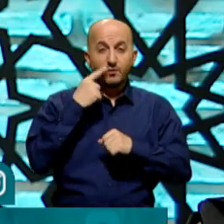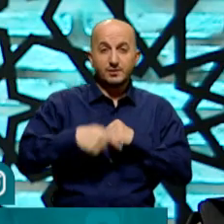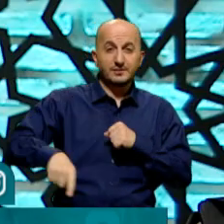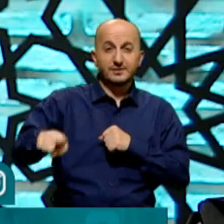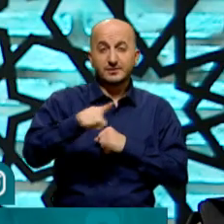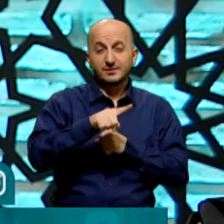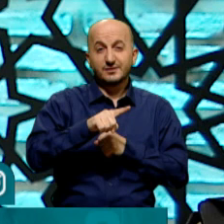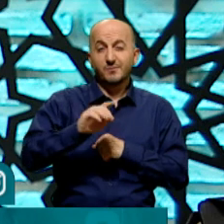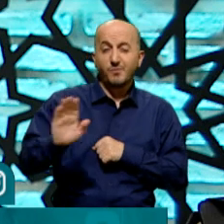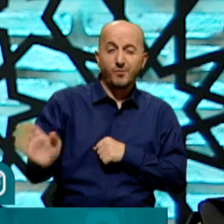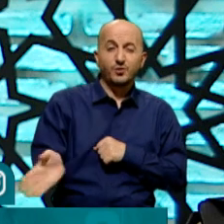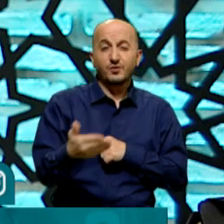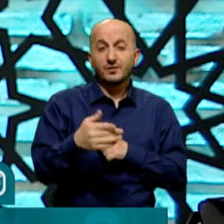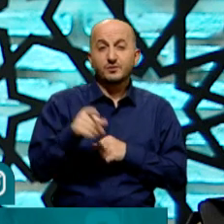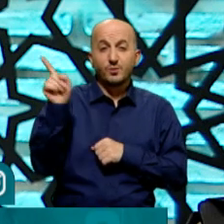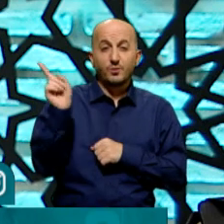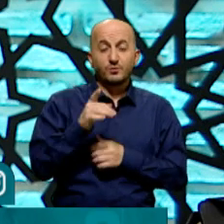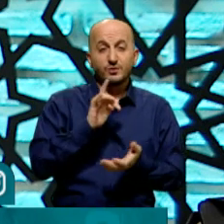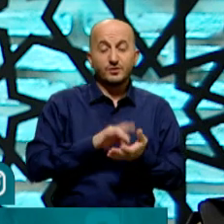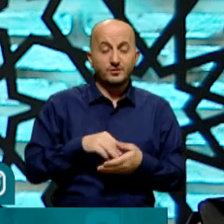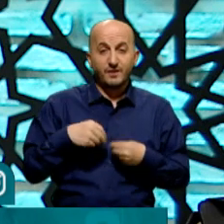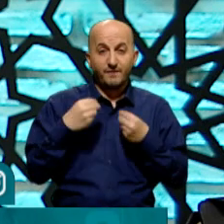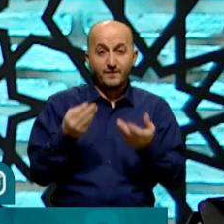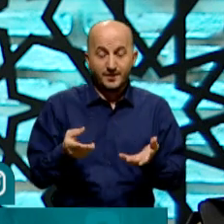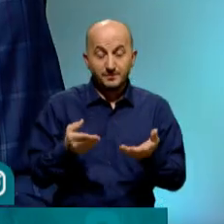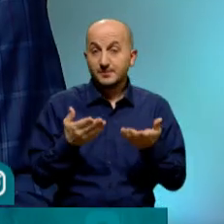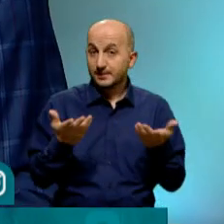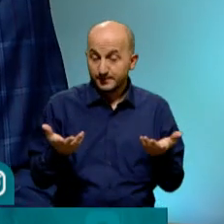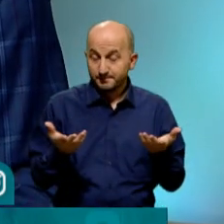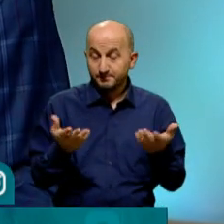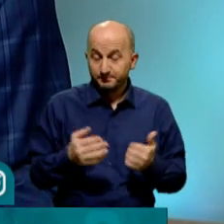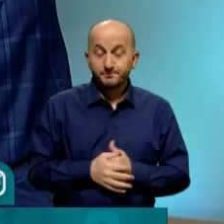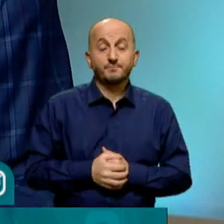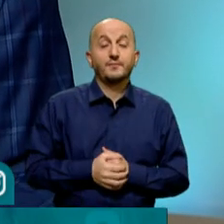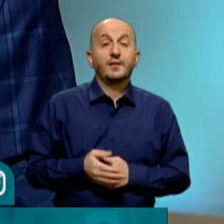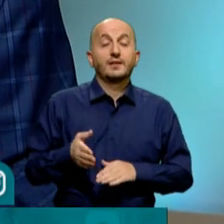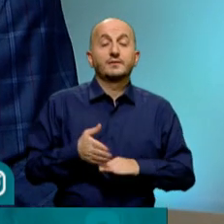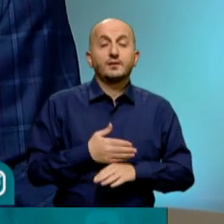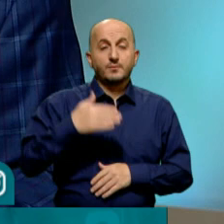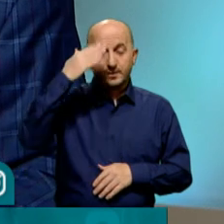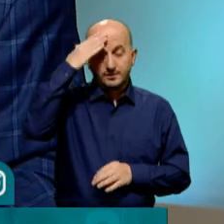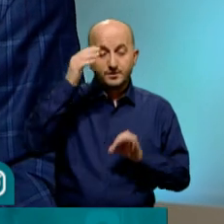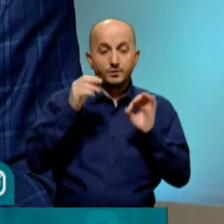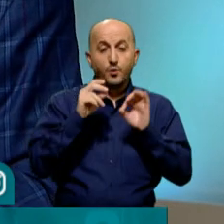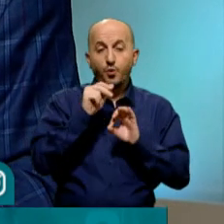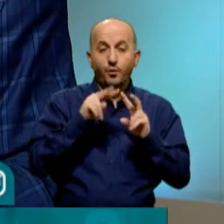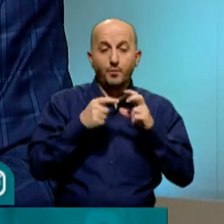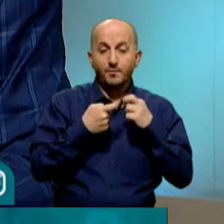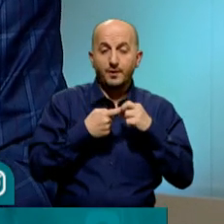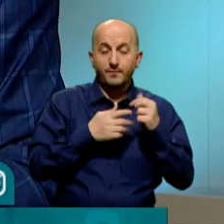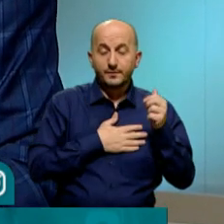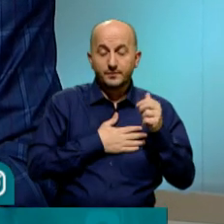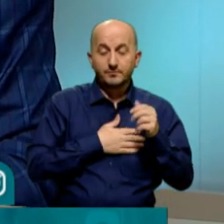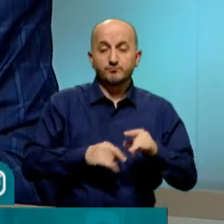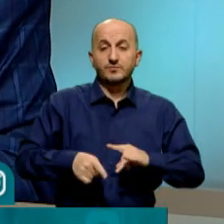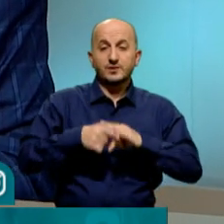ihlaliniz oranında cezalandırabilir. İhlaliniz oranında cezalandırabilir. Nitekim Hazreti Ömer radıyallahu anh mesela Kabe